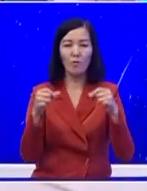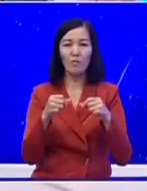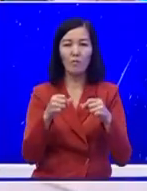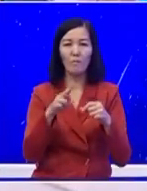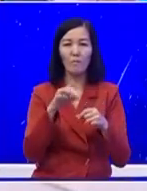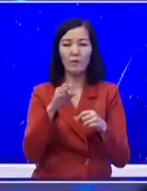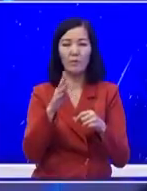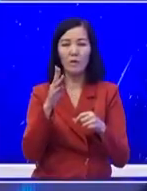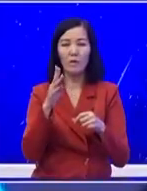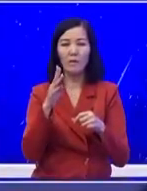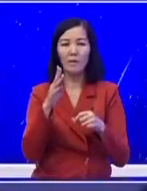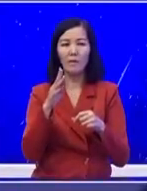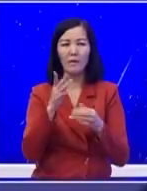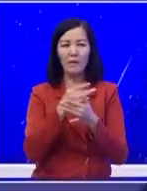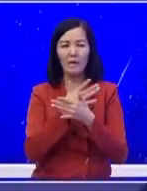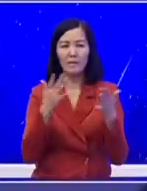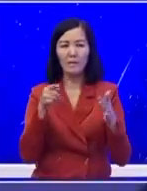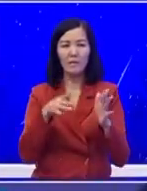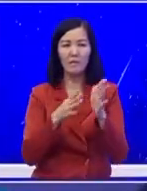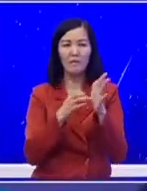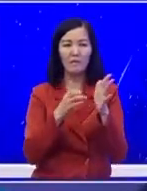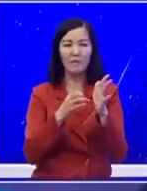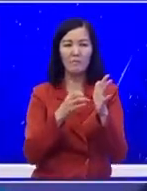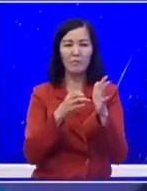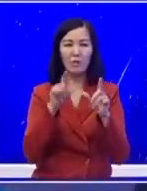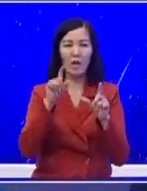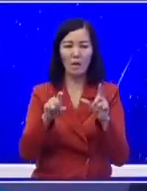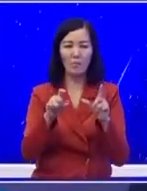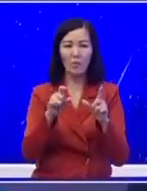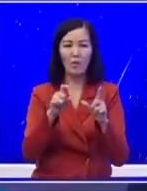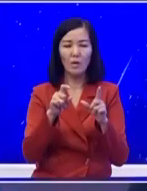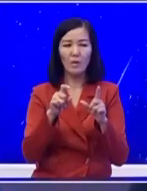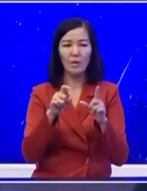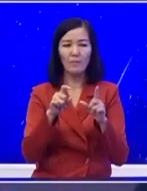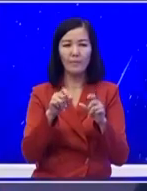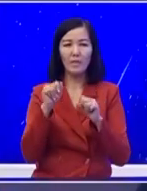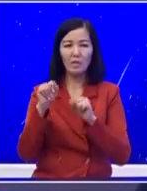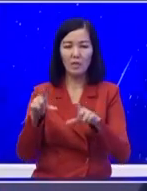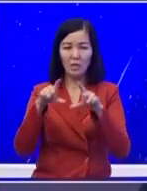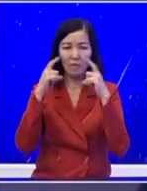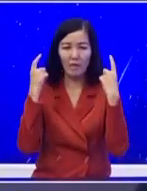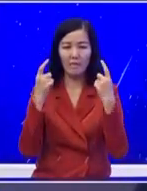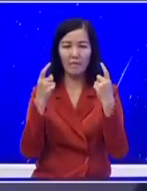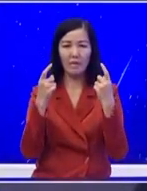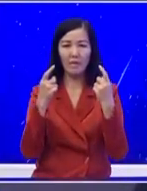654 упаковки, цефтриаксон 1800 ампул и так далее. То есть практически защитные маски и все